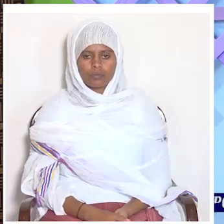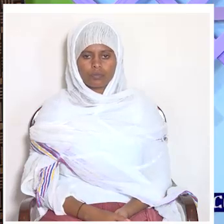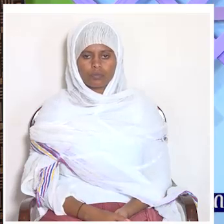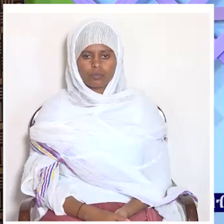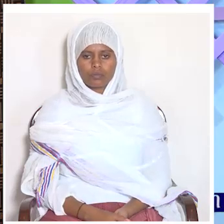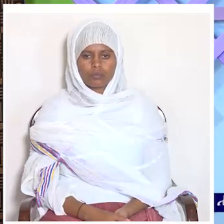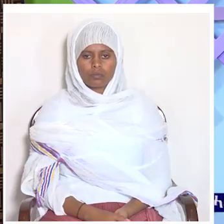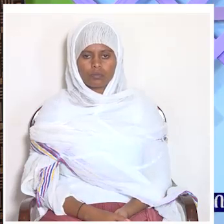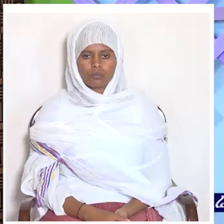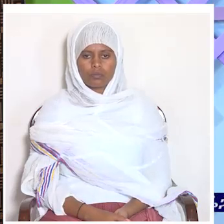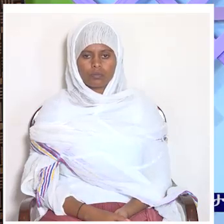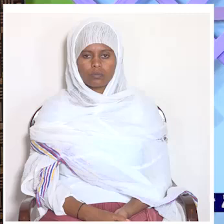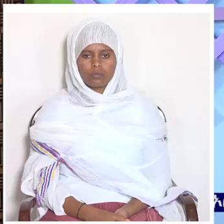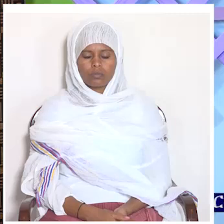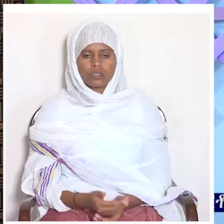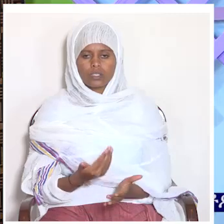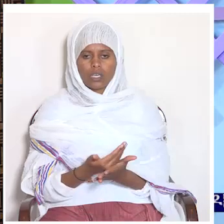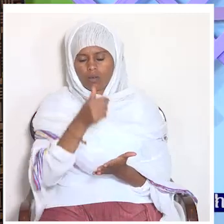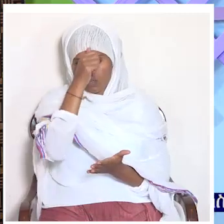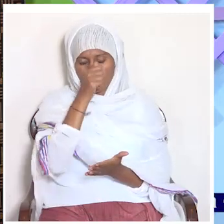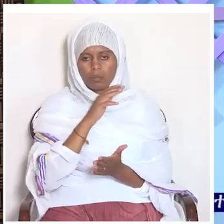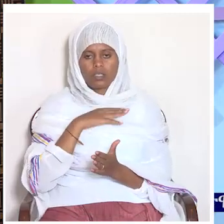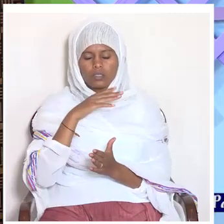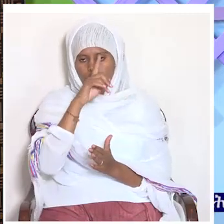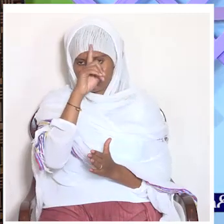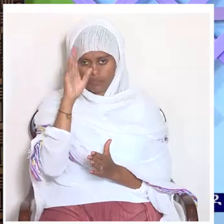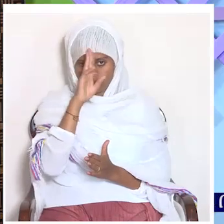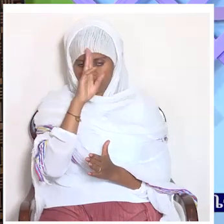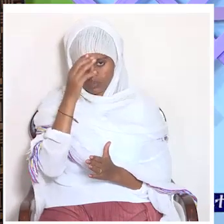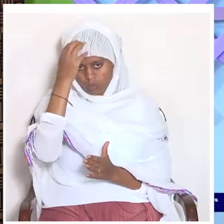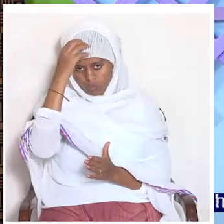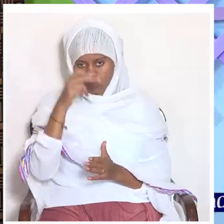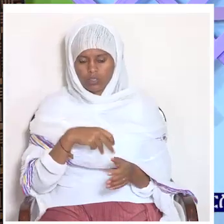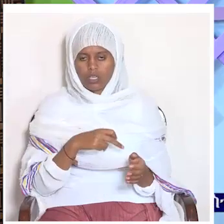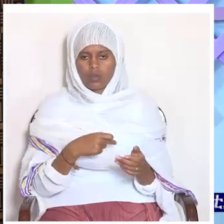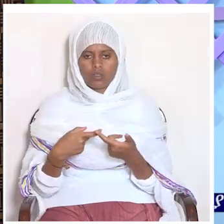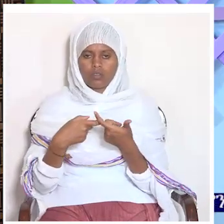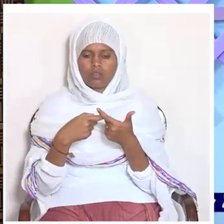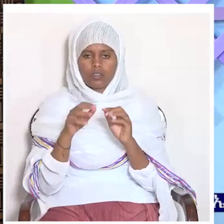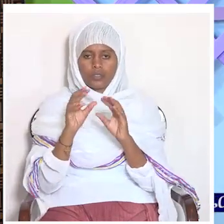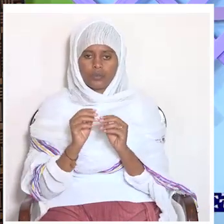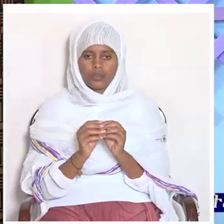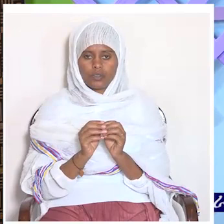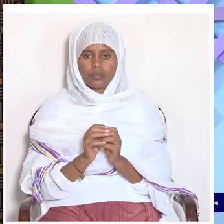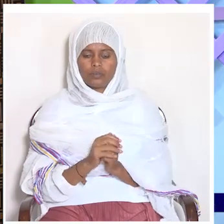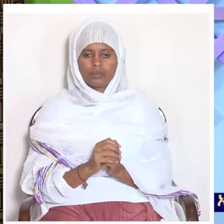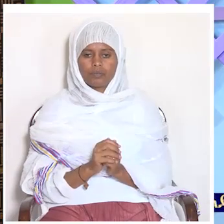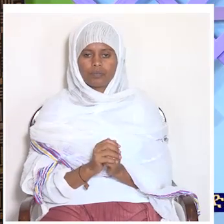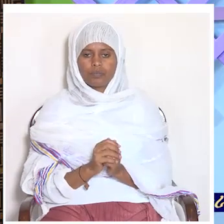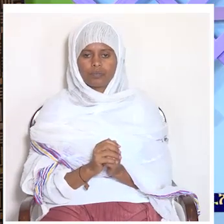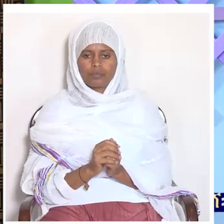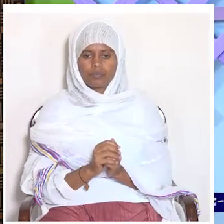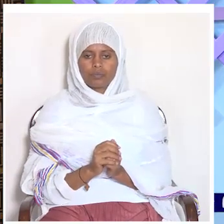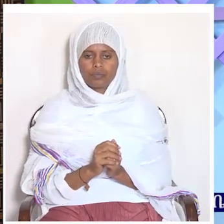ዳዊት ንጉስ እመንገለ ኣቡሃ፣ ካብ ወገን ናቧ ነቅድስ ድንግል ካብ ናይ ንጉስ ዳዊት ወገን እዩ።